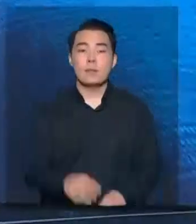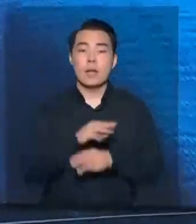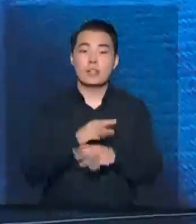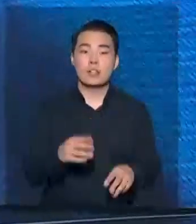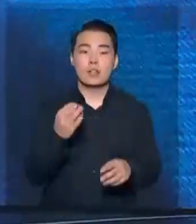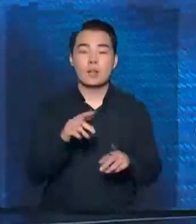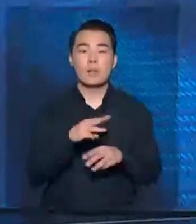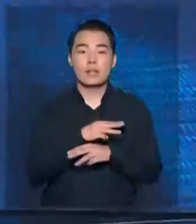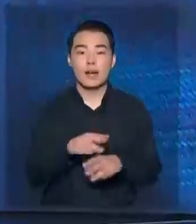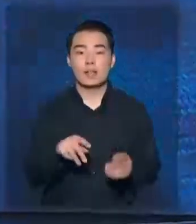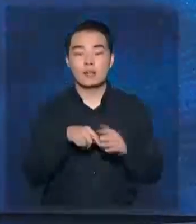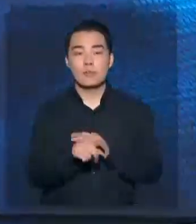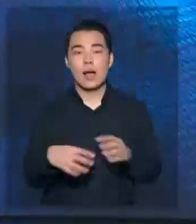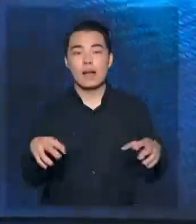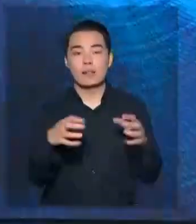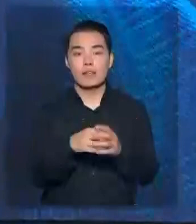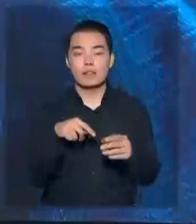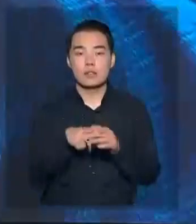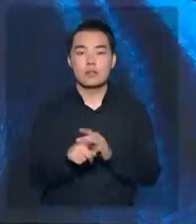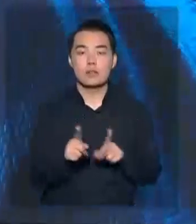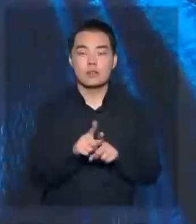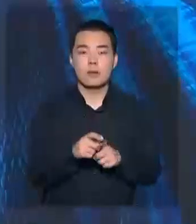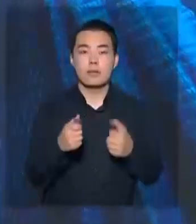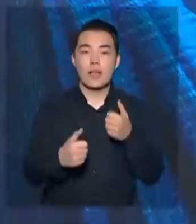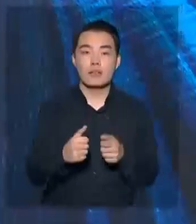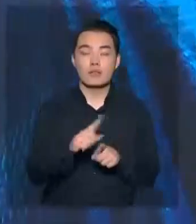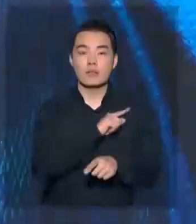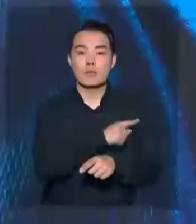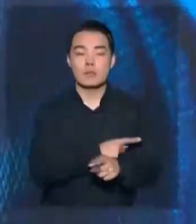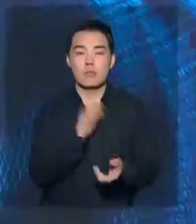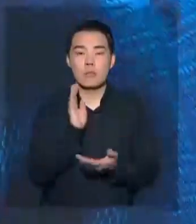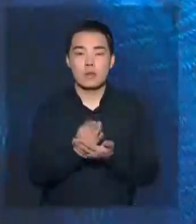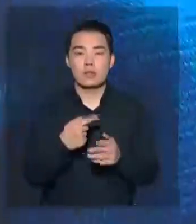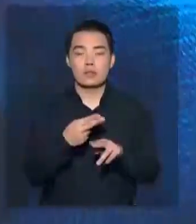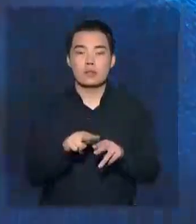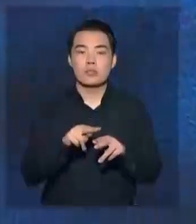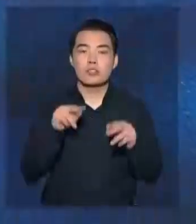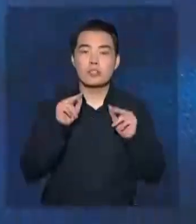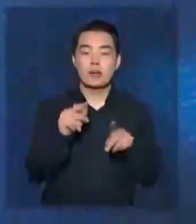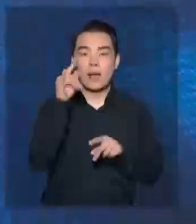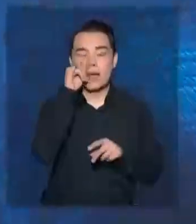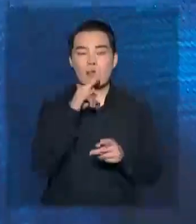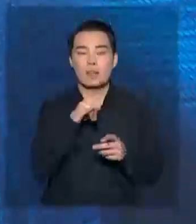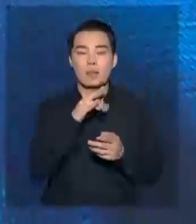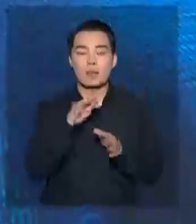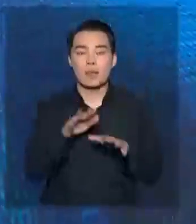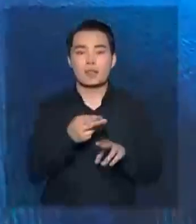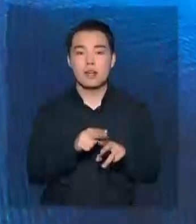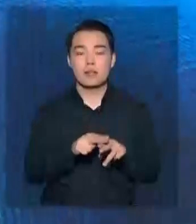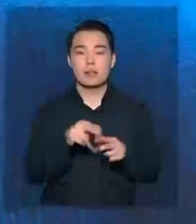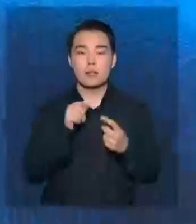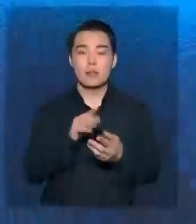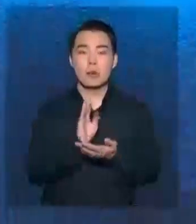Мәжіліс және мәслихат сайлаулары партиялар арасында бәсекелестікті күшейтеді. Әділетті Қазақстанның орнауына септігін